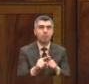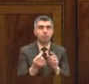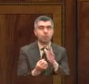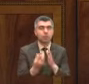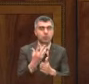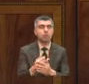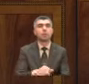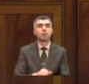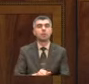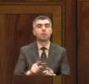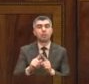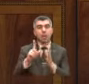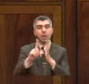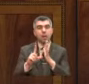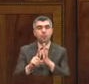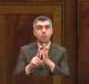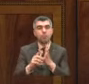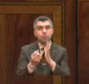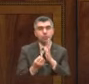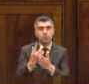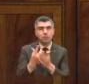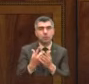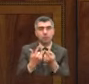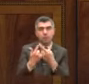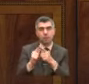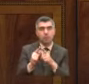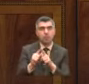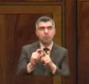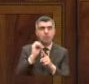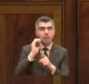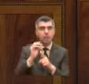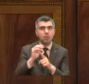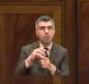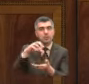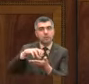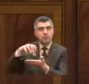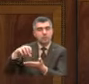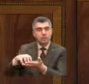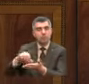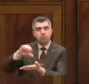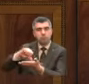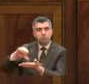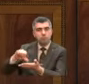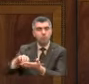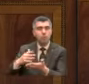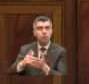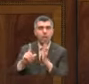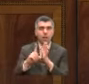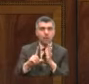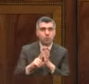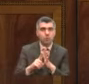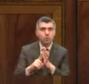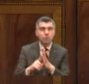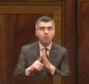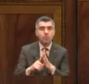فيما يتعلق القانون الجديد فيما يتعلق بالمناطق الرطبه والمحميات، فهذه ستون ديناميك فيها القوانين، فيها المؤسسات،